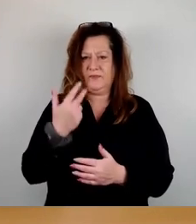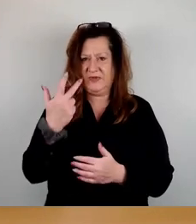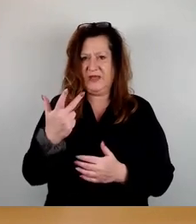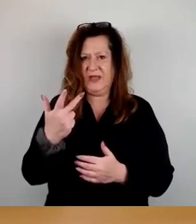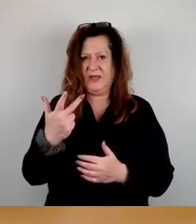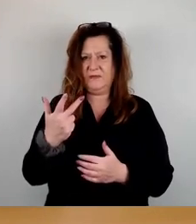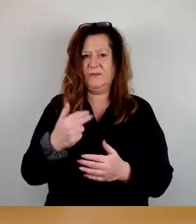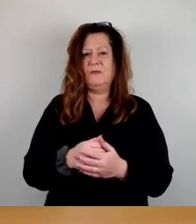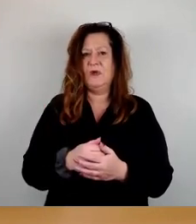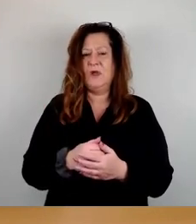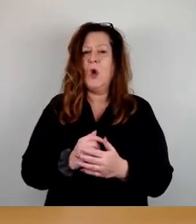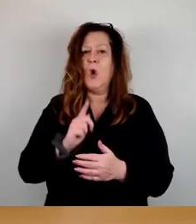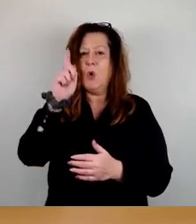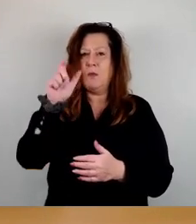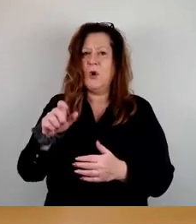des Oberbürgermeisters.